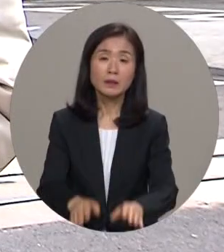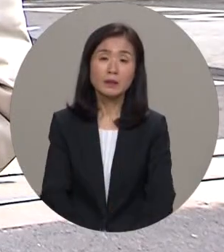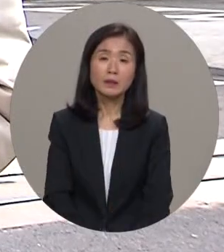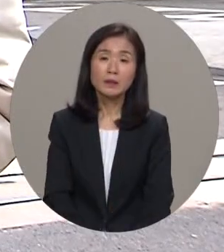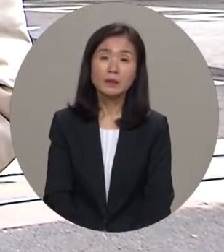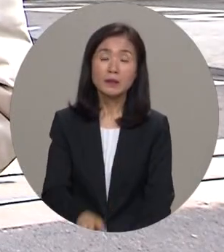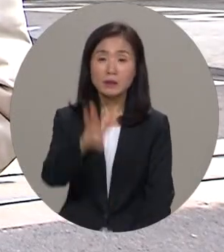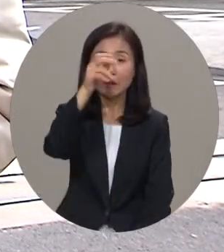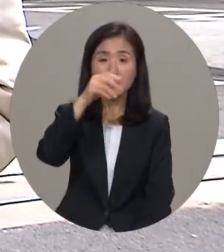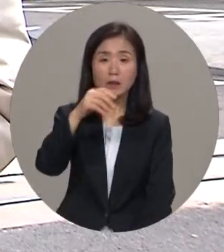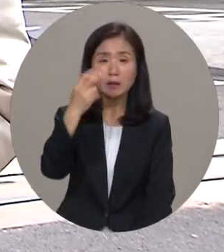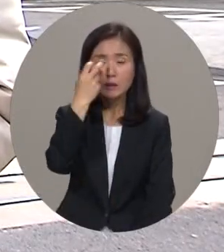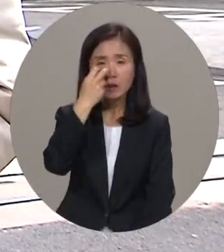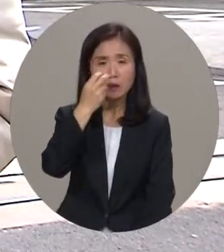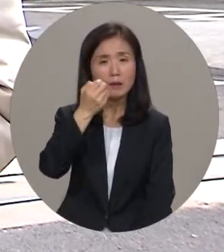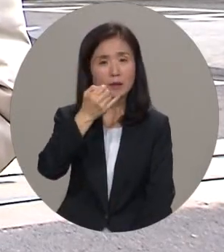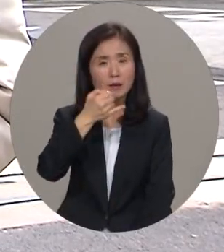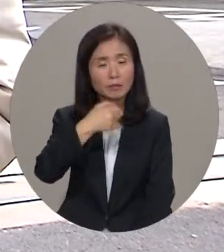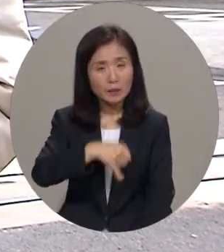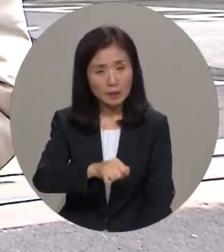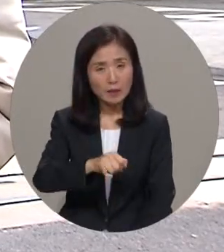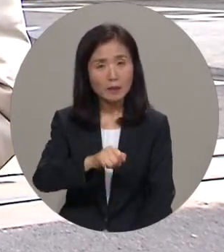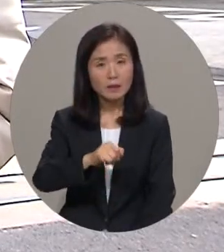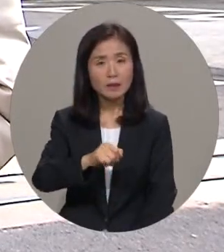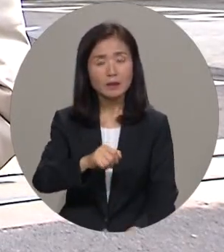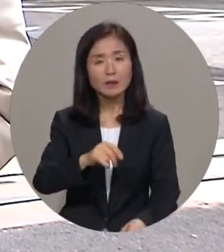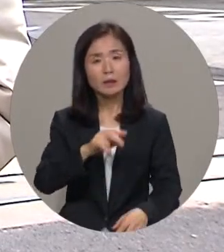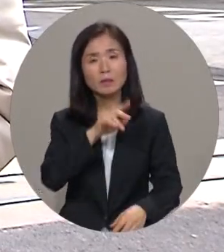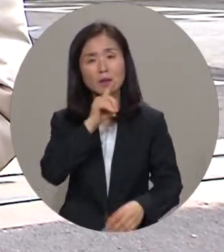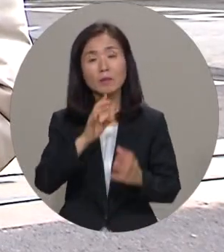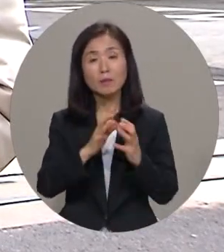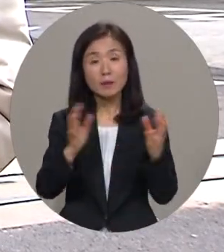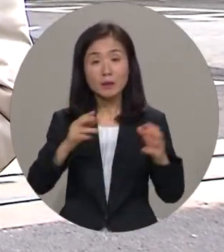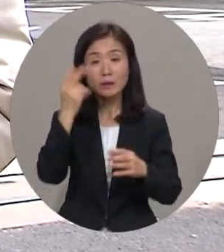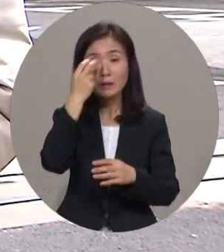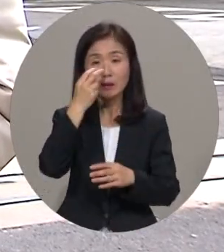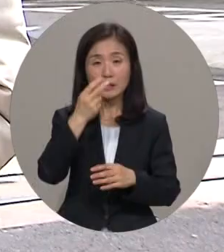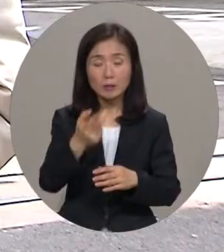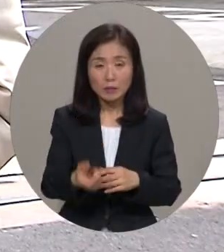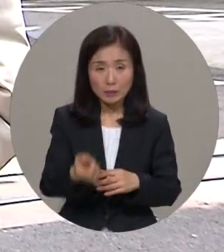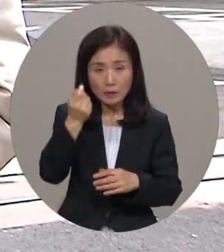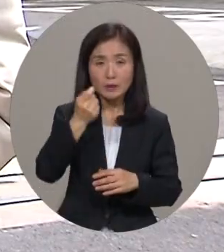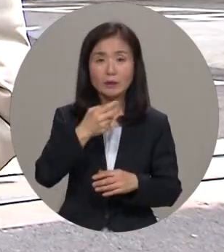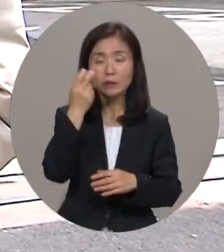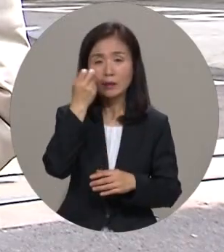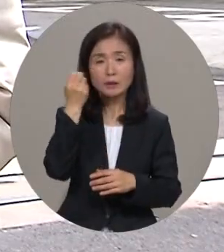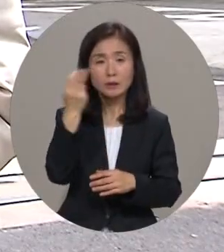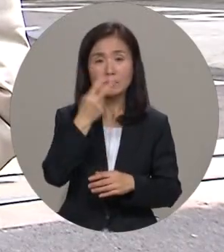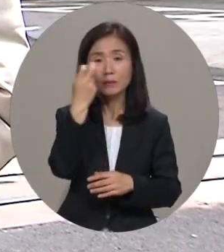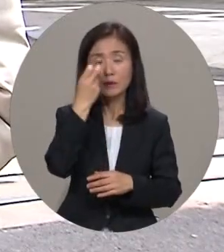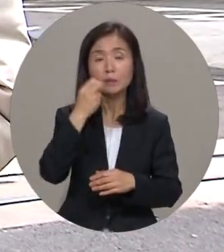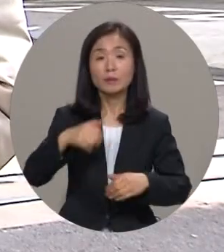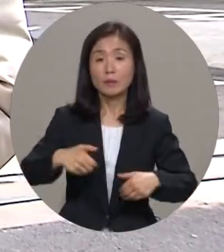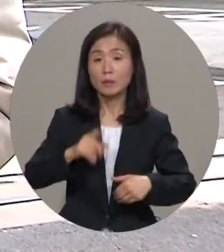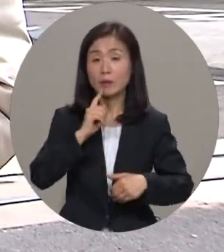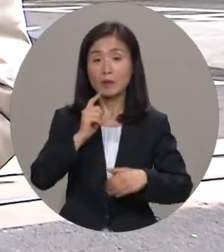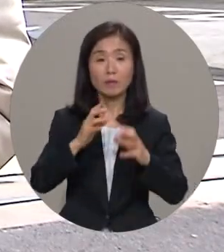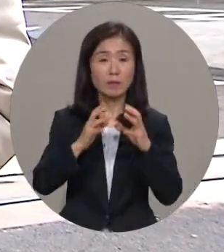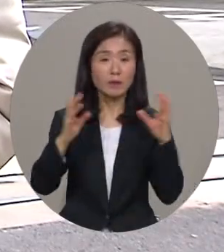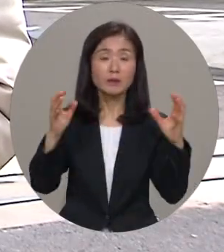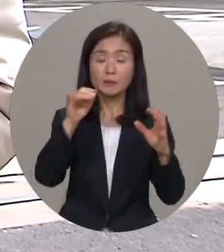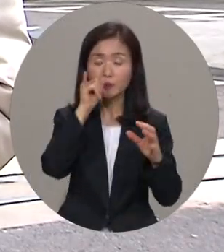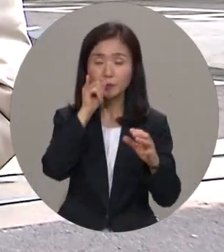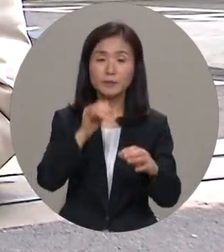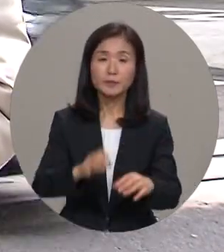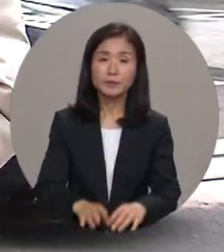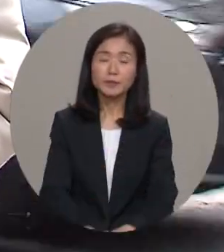경찰의 부실 수사 의혹이 논란인 가운데 경찰이 하루빨리 재수사에 나서야 한다는 목소리가 커지고 있습니다. EBS